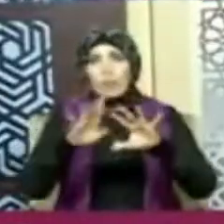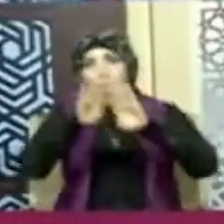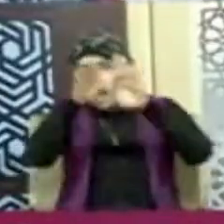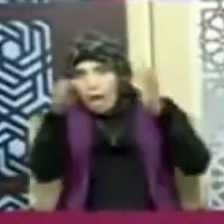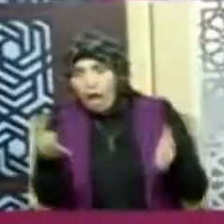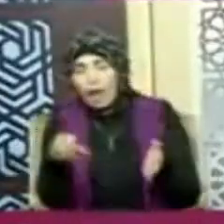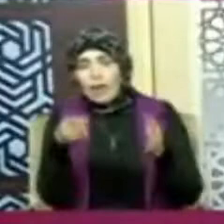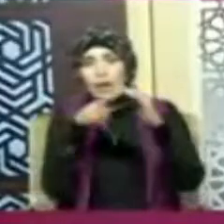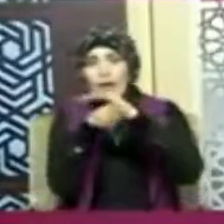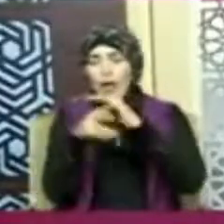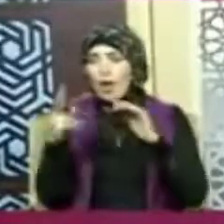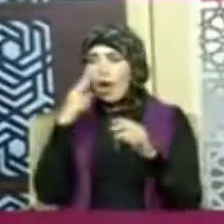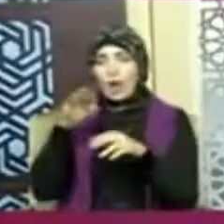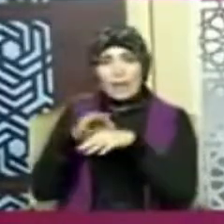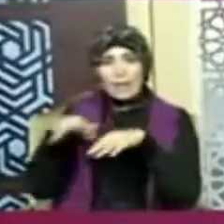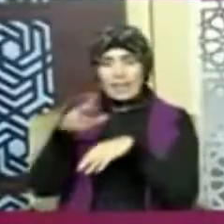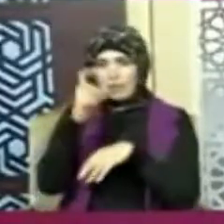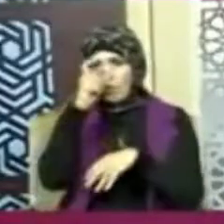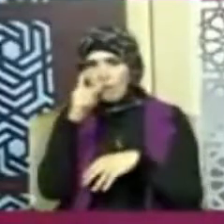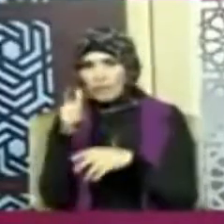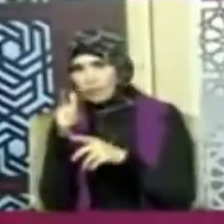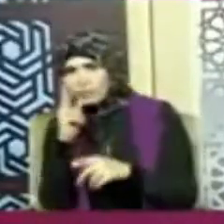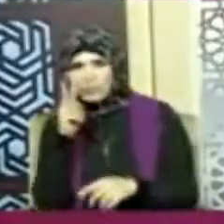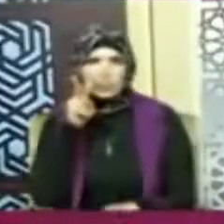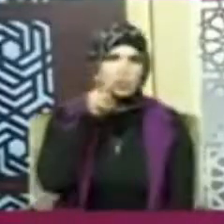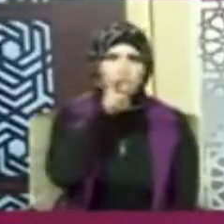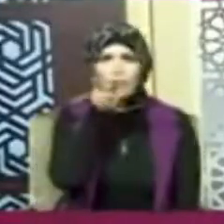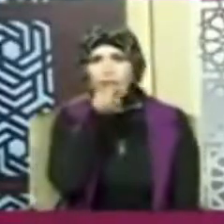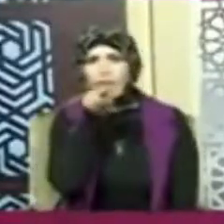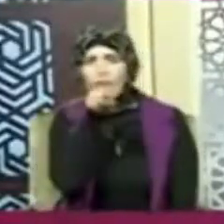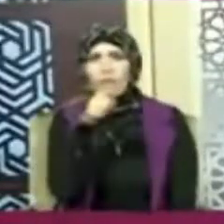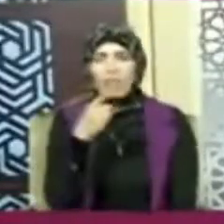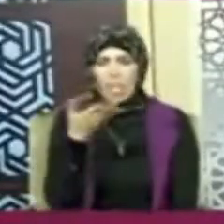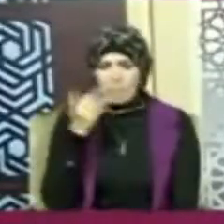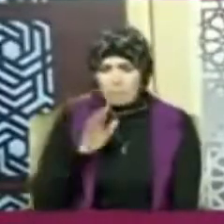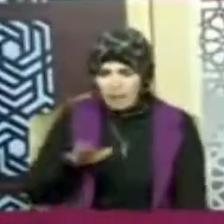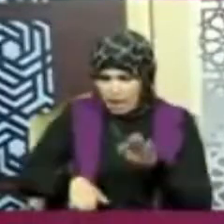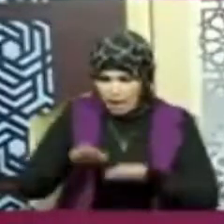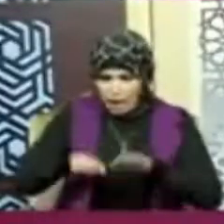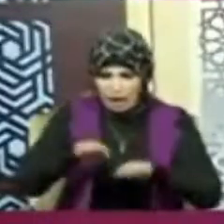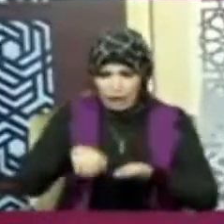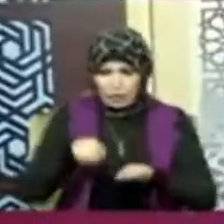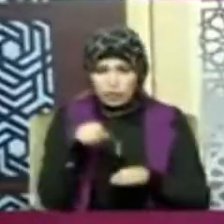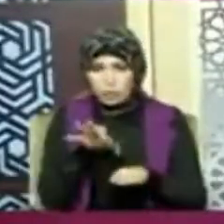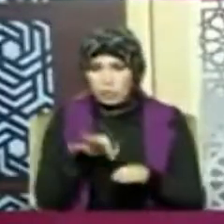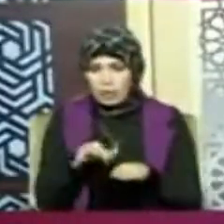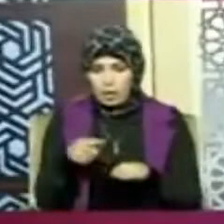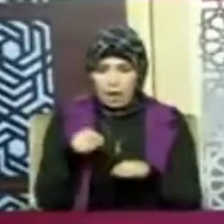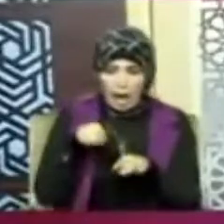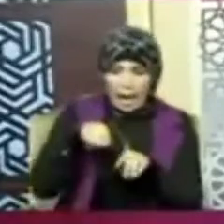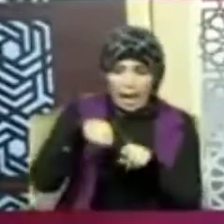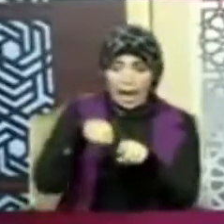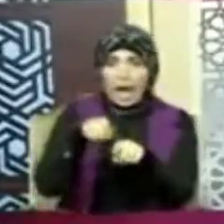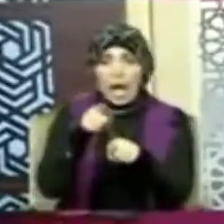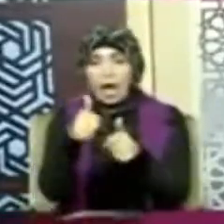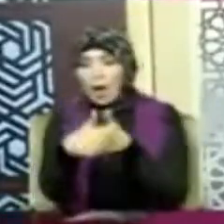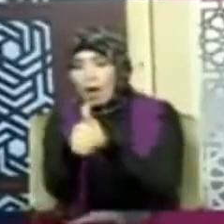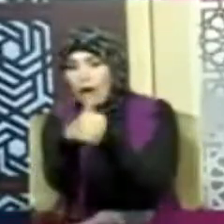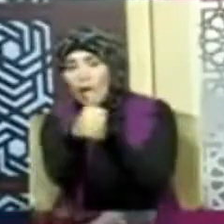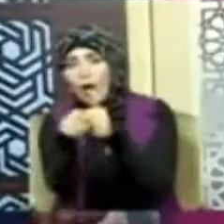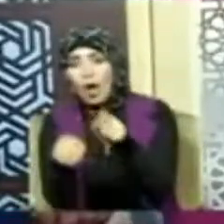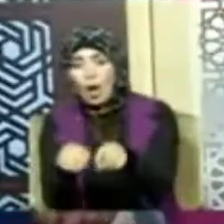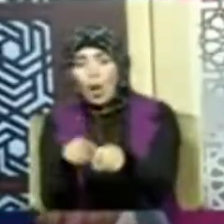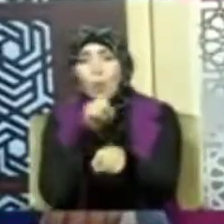الغار، فنظر أحد المشركين، قالوا: انتهت أقدامهما هنا، فقال والله إن هذا